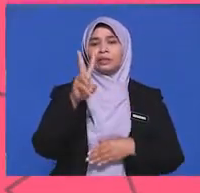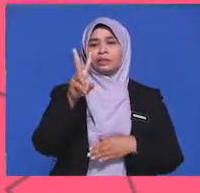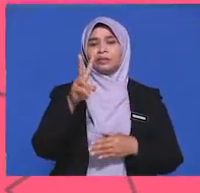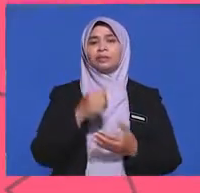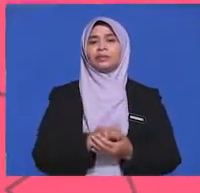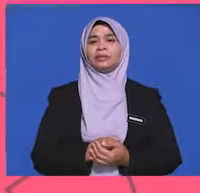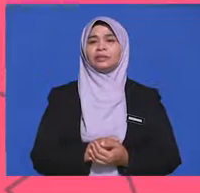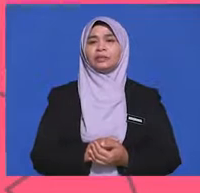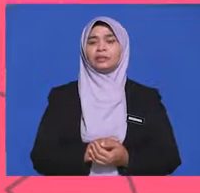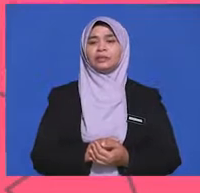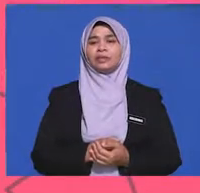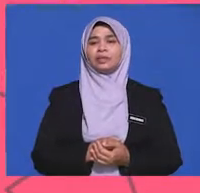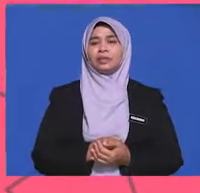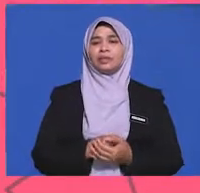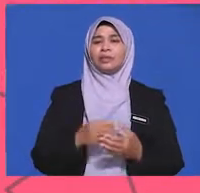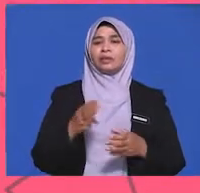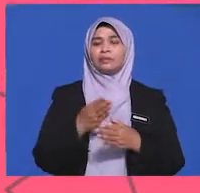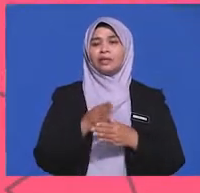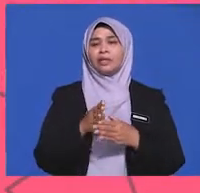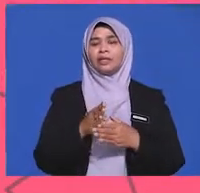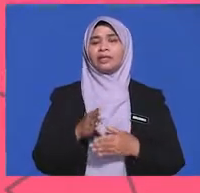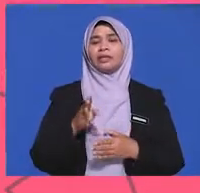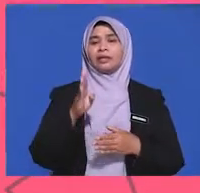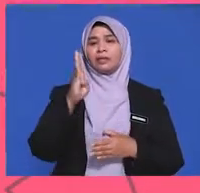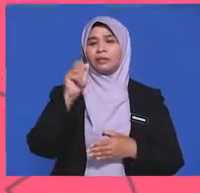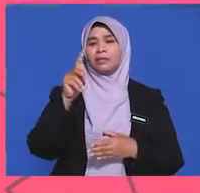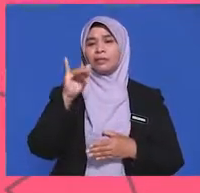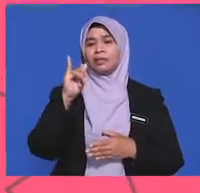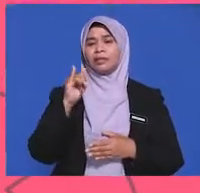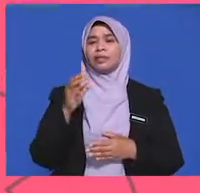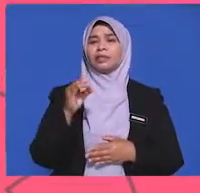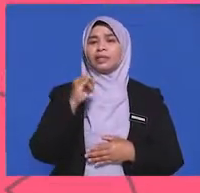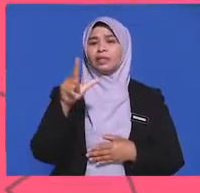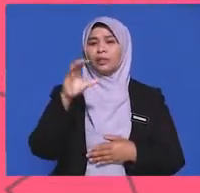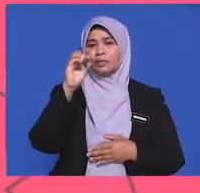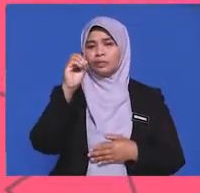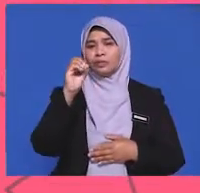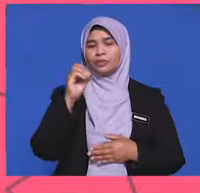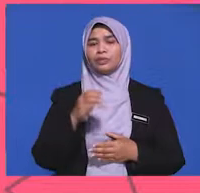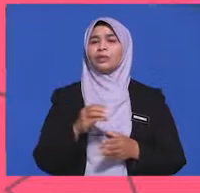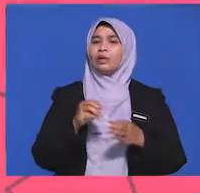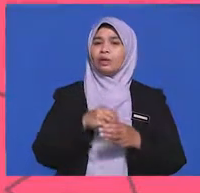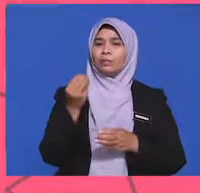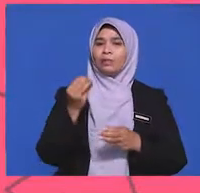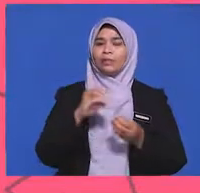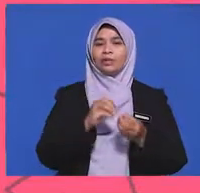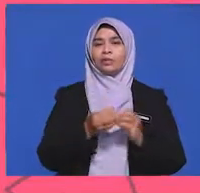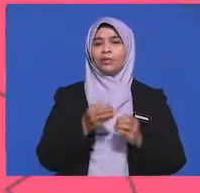bakinya adalah sifar, output yang dipaparkan ialah nombor